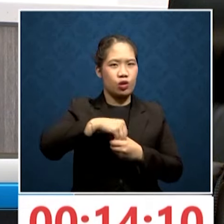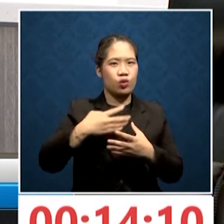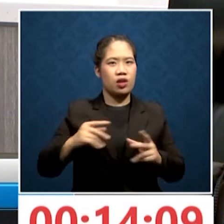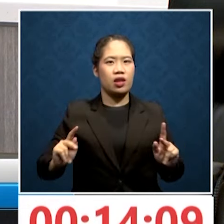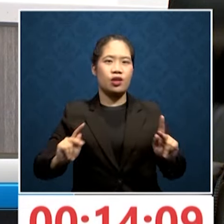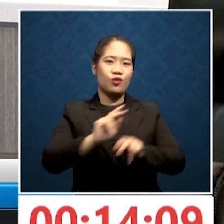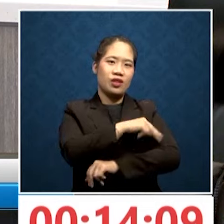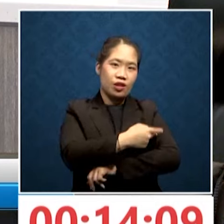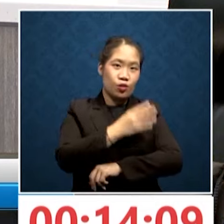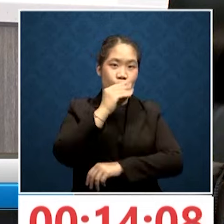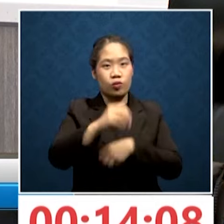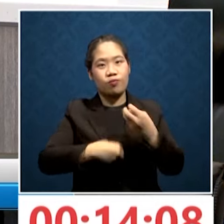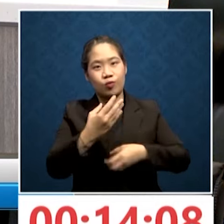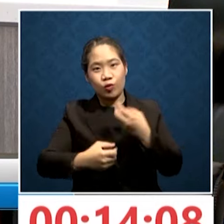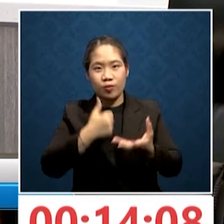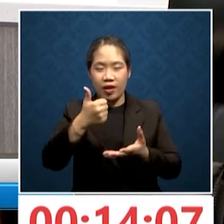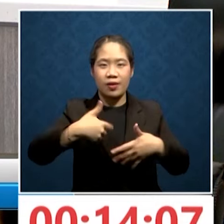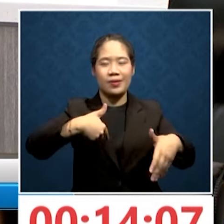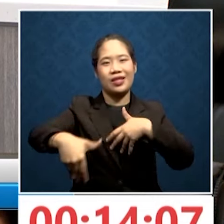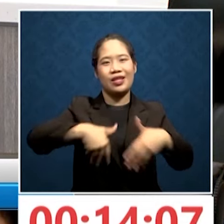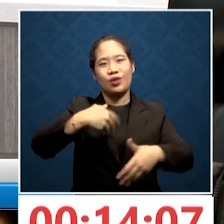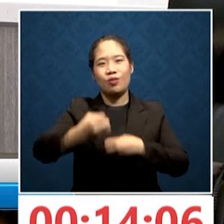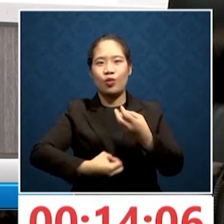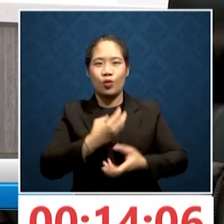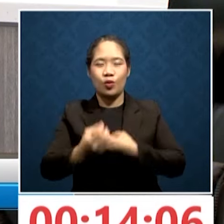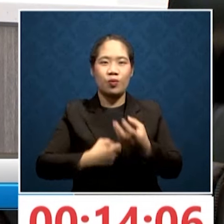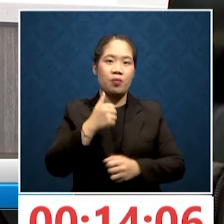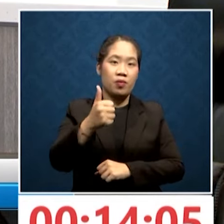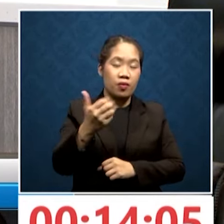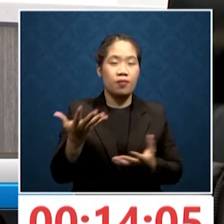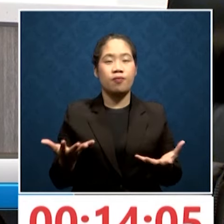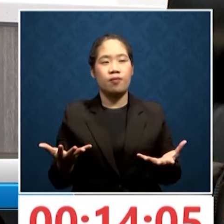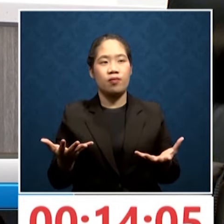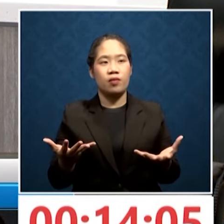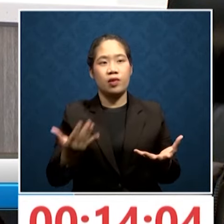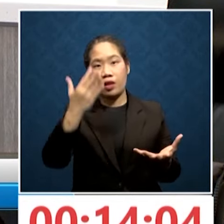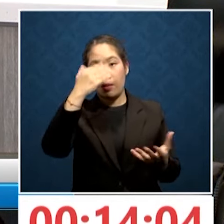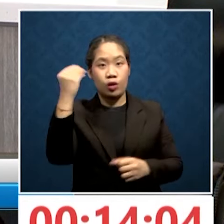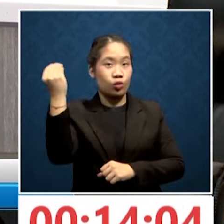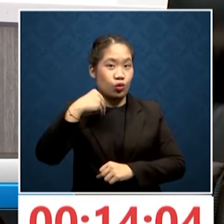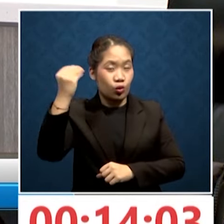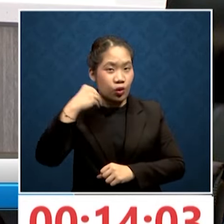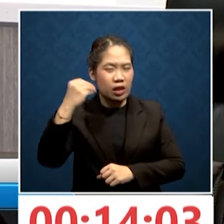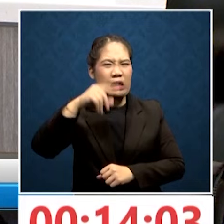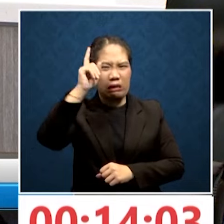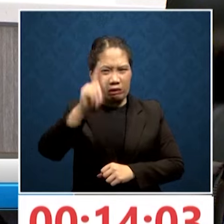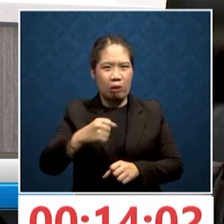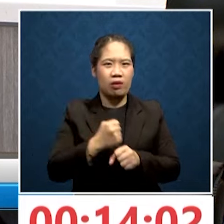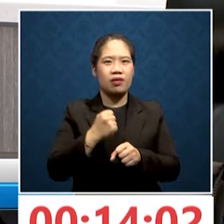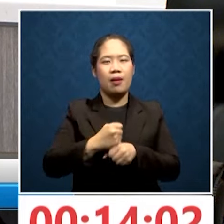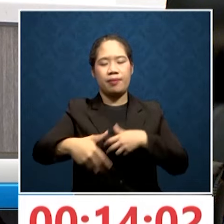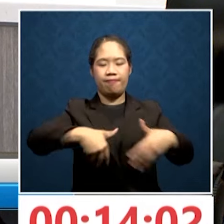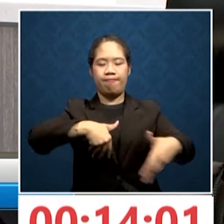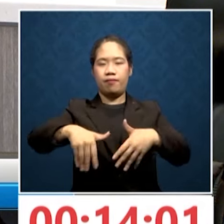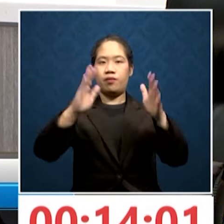ประชาชนต่อร่างพระราชบัญญัติฉบับนี้อย่างไรหรือไม่เพราะว่าทุกวันนี้อะไรก็ต้องทำ public hearing เ